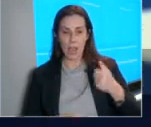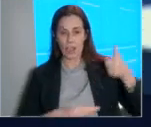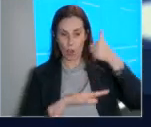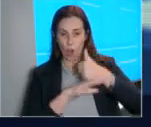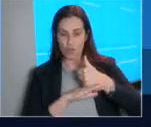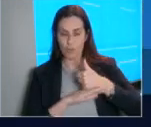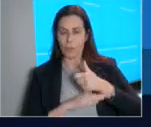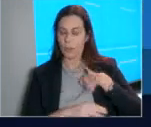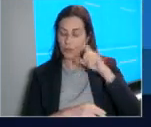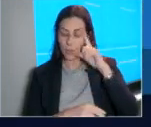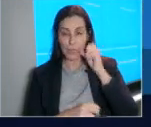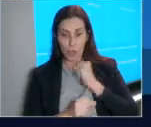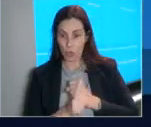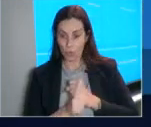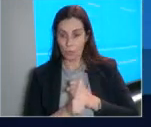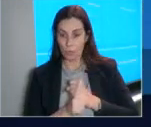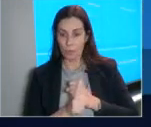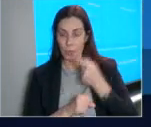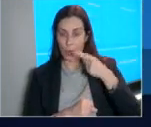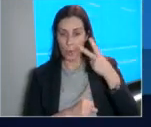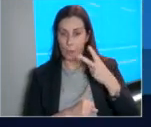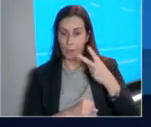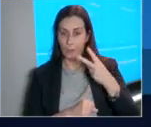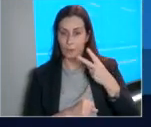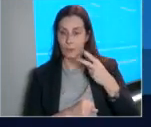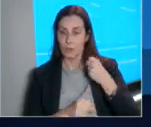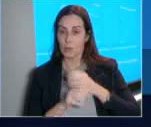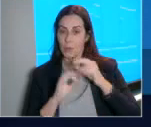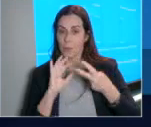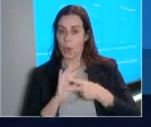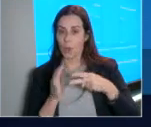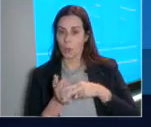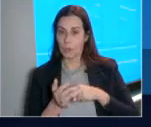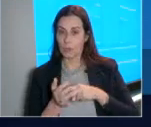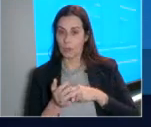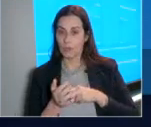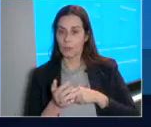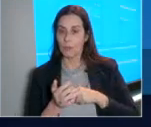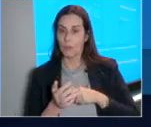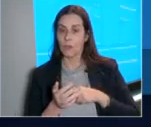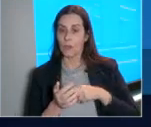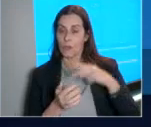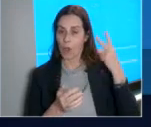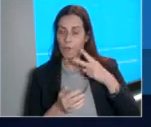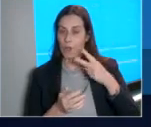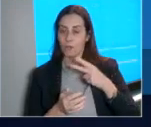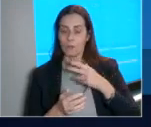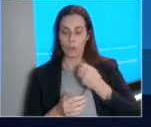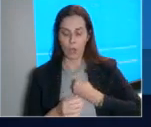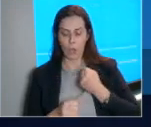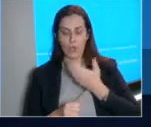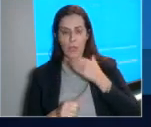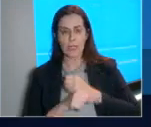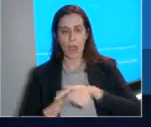אני חושב שהנחישות לאורך היומיים האלה וההיצמדות לתוכנית ולא היגררות, כמובן היוזמה שלנו לכל